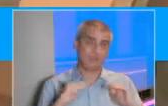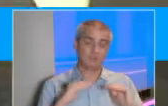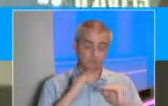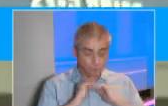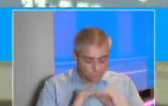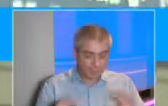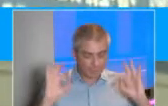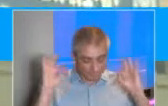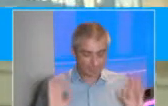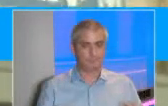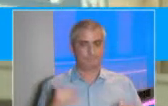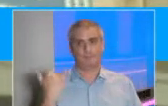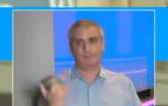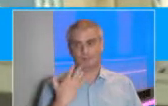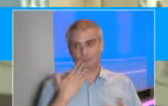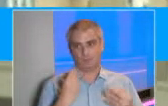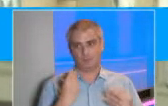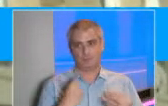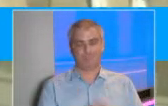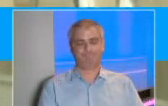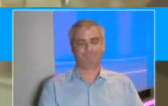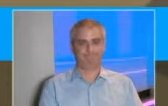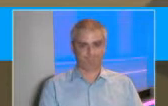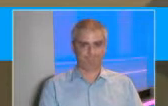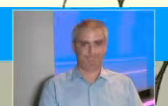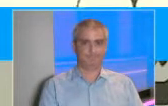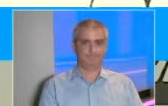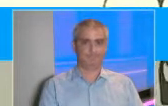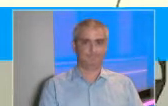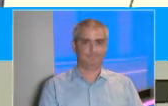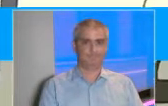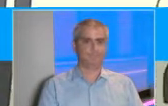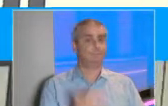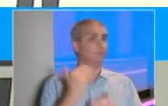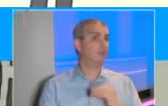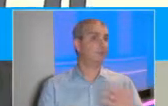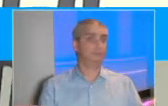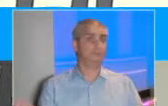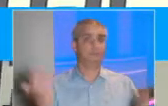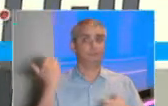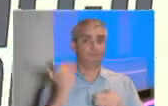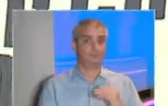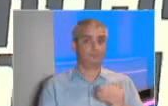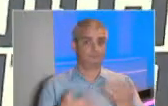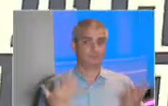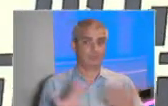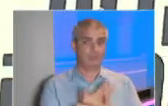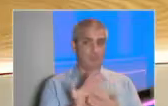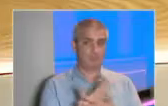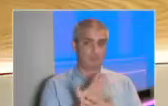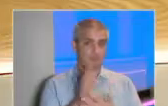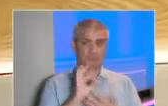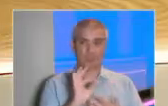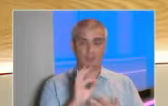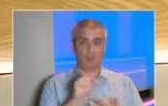אלא שקט תמידי. תודה רבה לך. זהו, אנחנו מסיימים את מהדורת